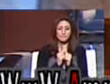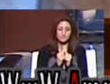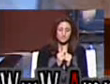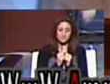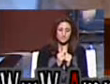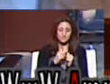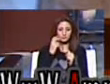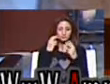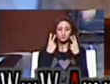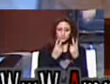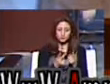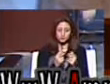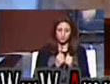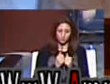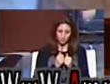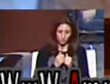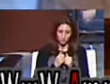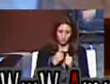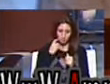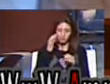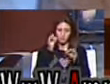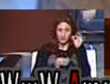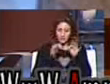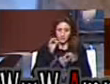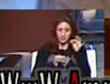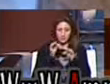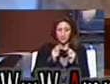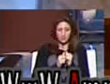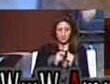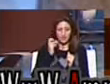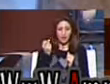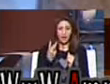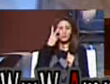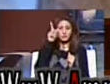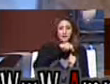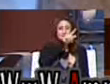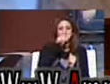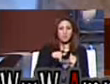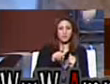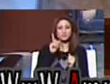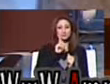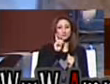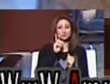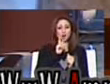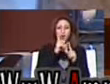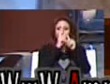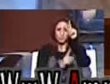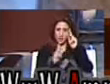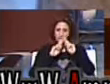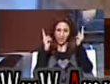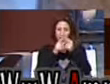التوقعات، النسبه التي وصلت الينا حتى الان من النيابات تجاوز ال 75% رفض الاستمرار المستشار طلعت ابراهيم في